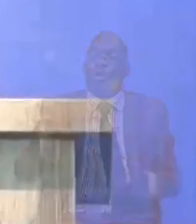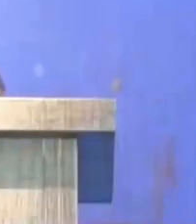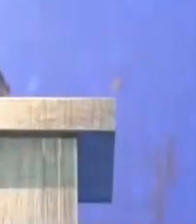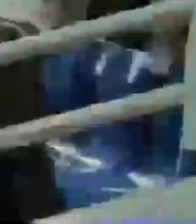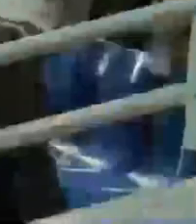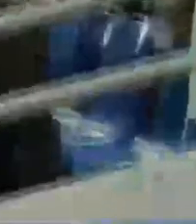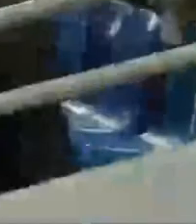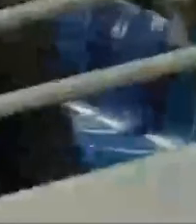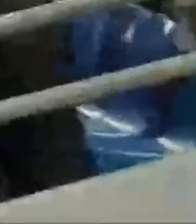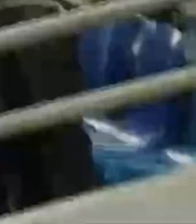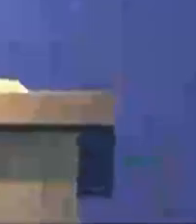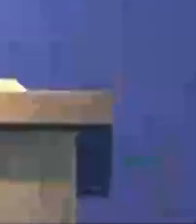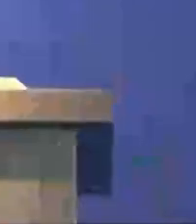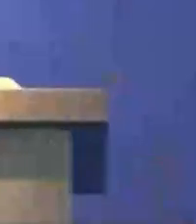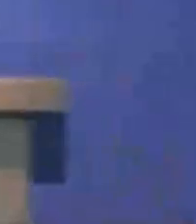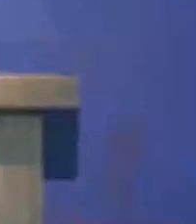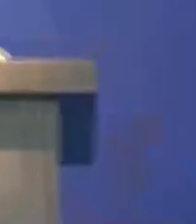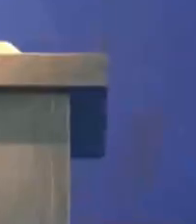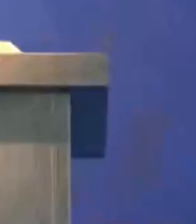Vous êtes le bienvenu